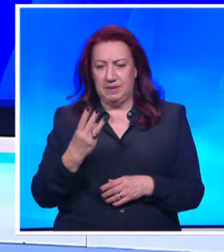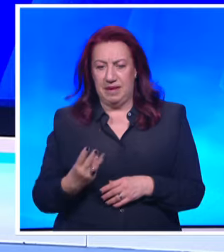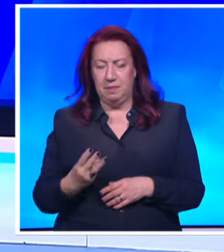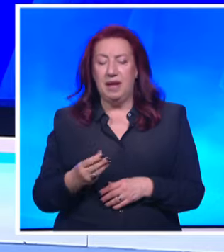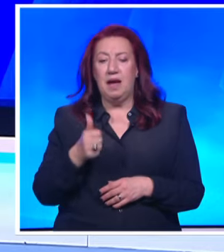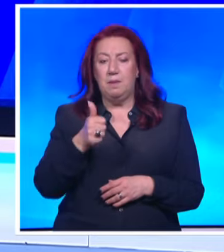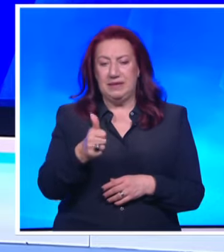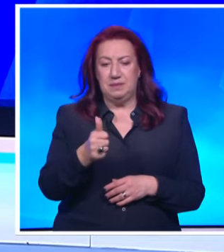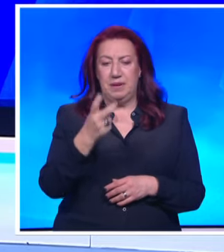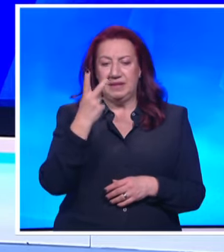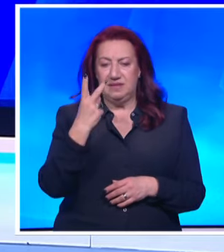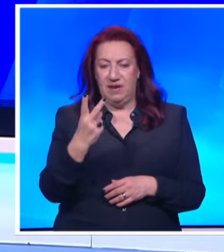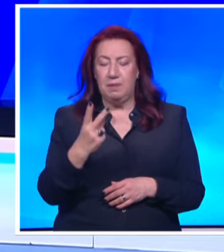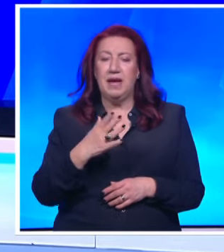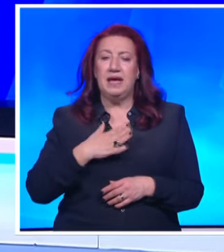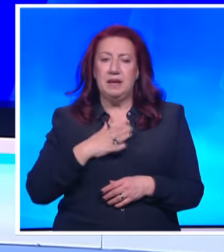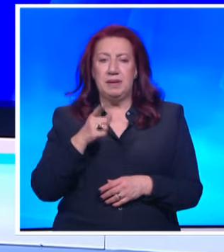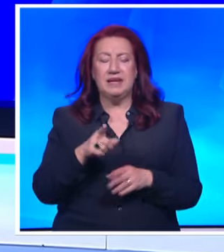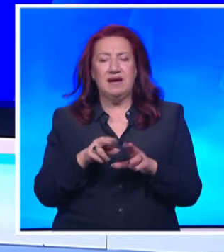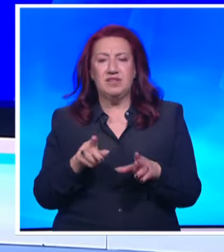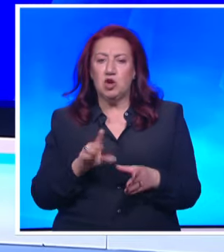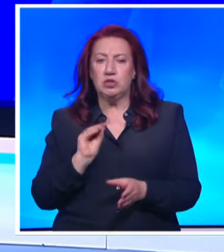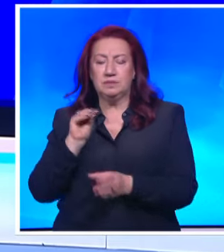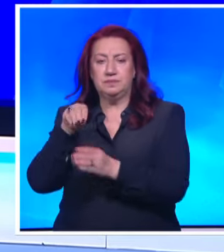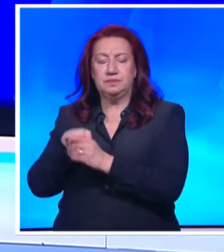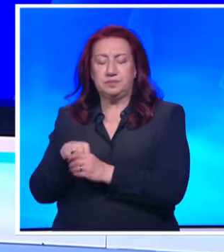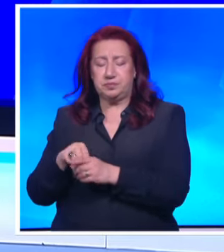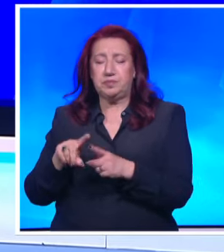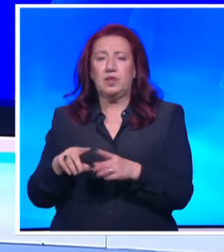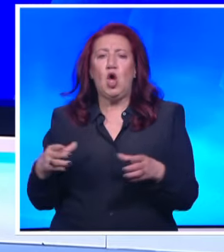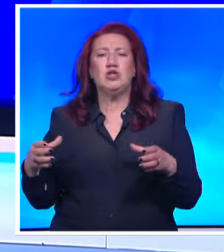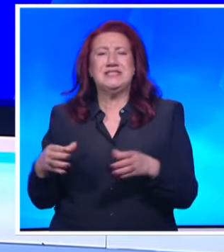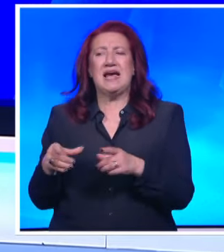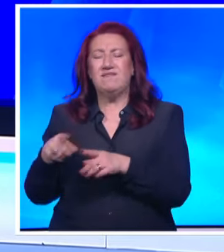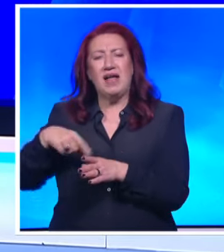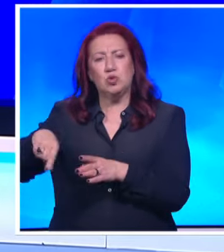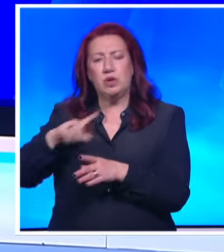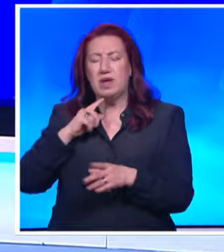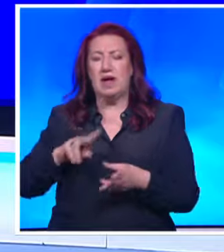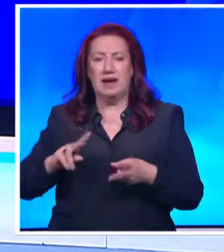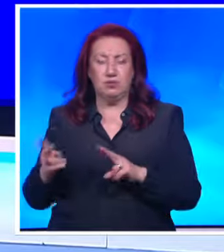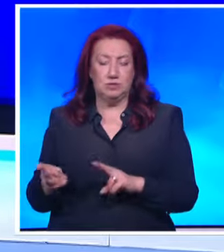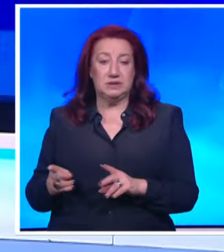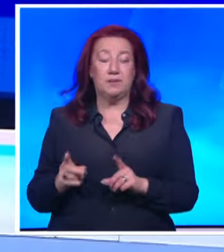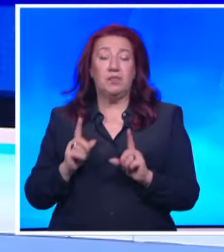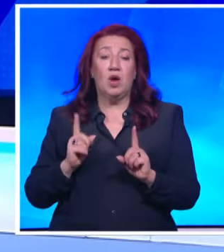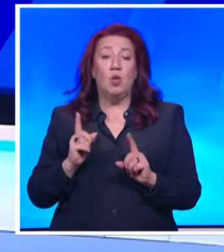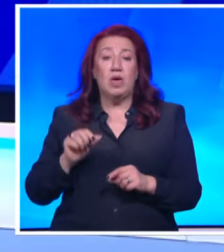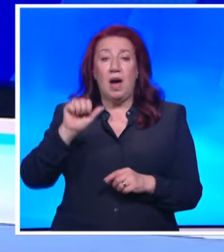народ един представител, който вероятно ще се присъедини към консерваторите и реформистите. Коя партия от коя открадна